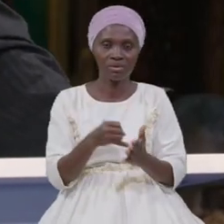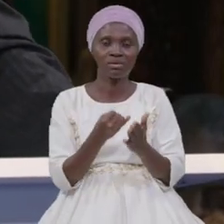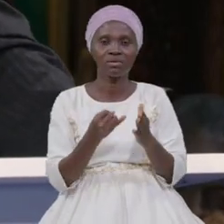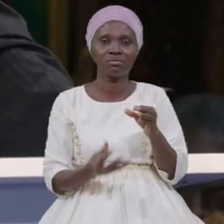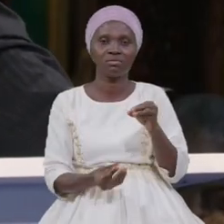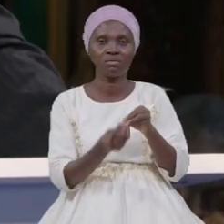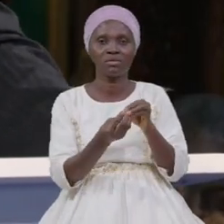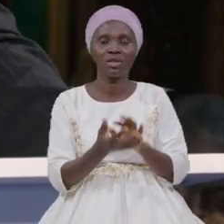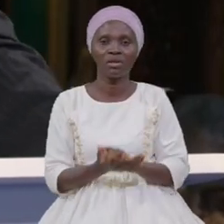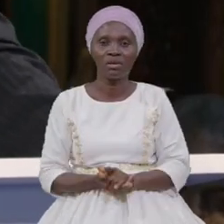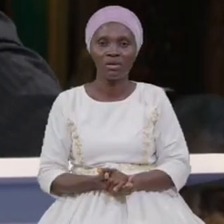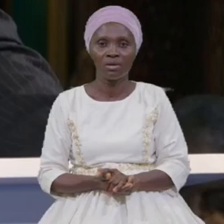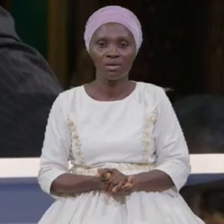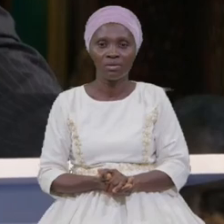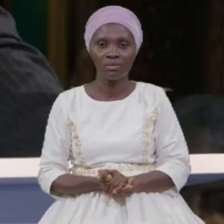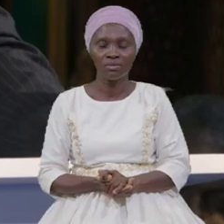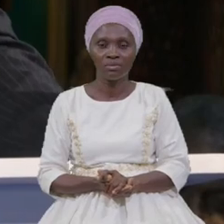et nous pourrons vous aider.